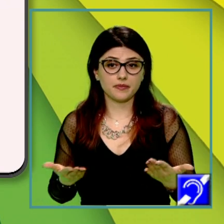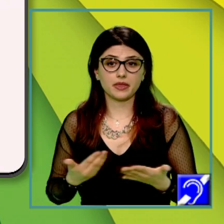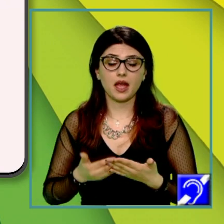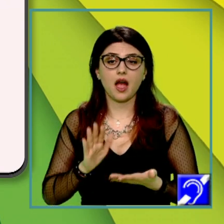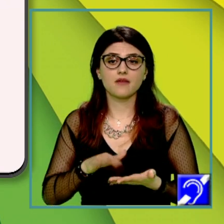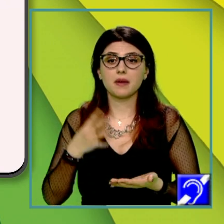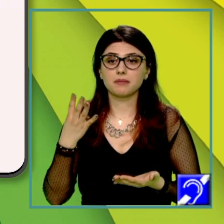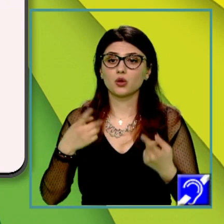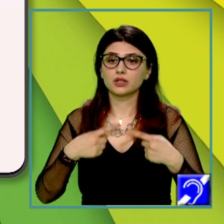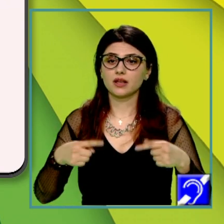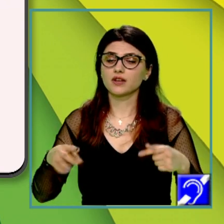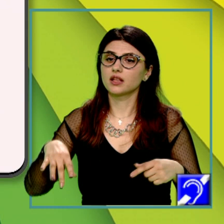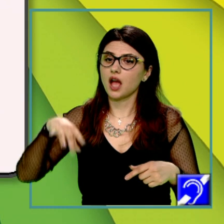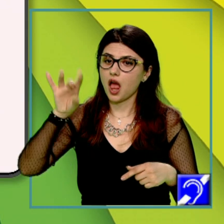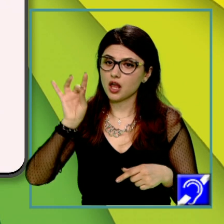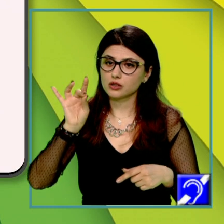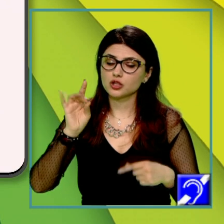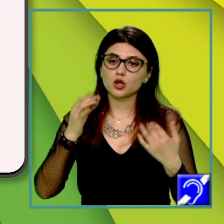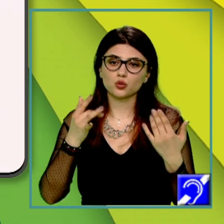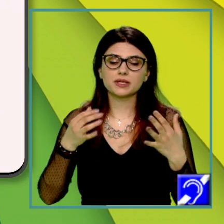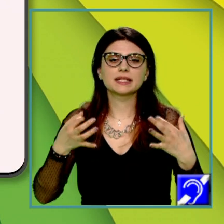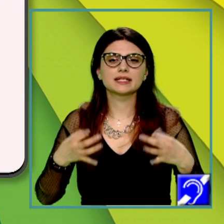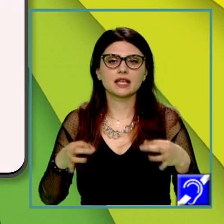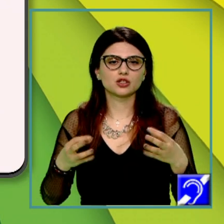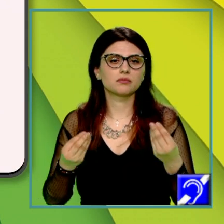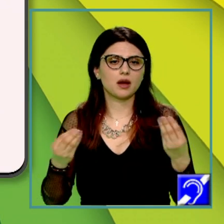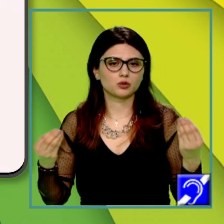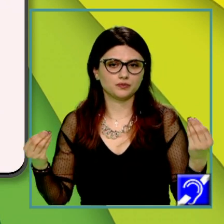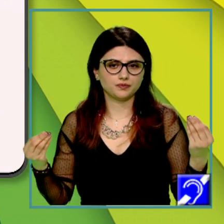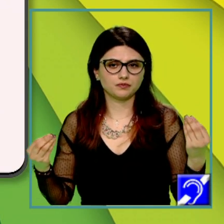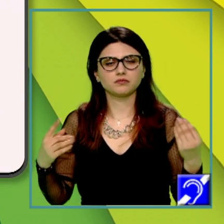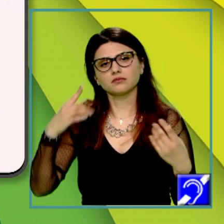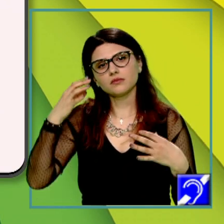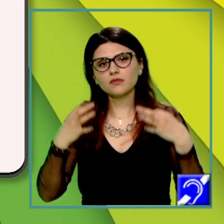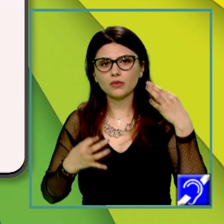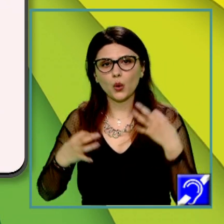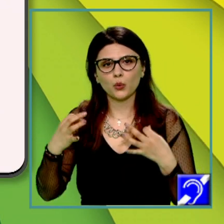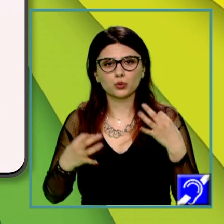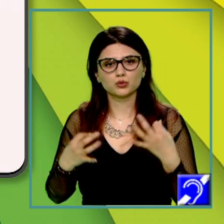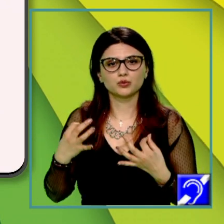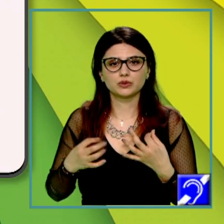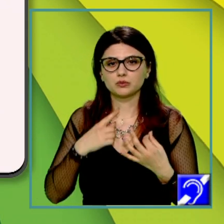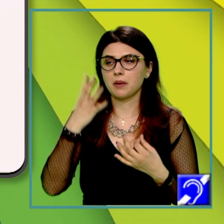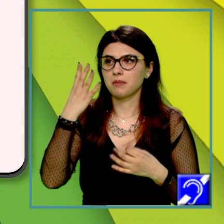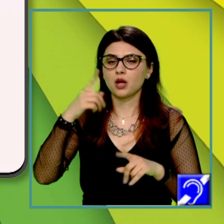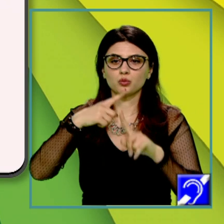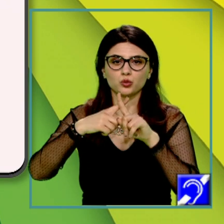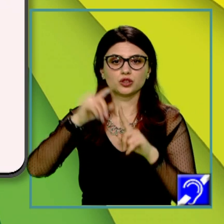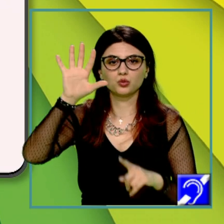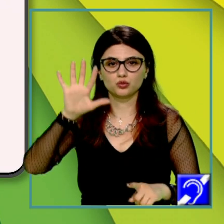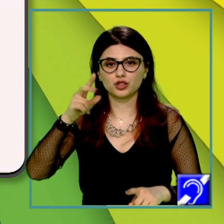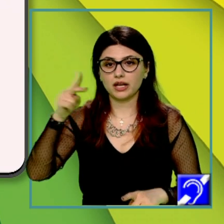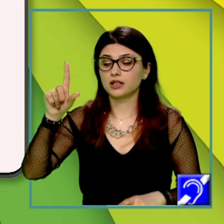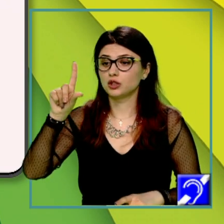patru modalități de alegere a cifrei zecilor în concluzie avem patru înmulțit cu cinci